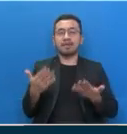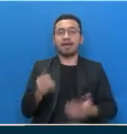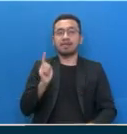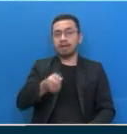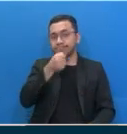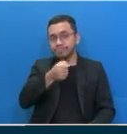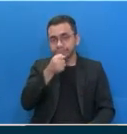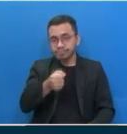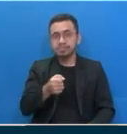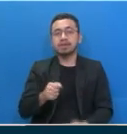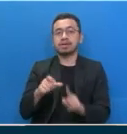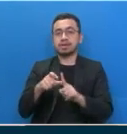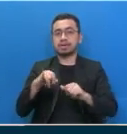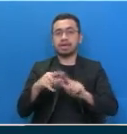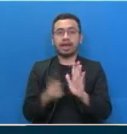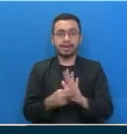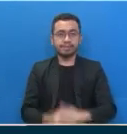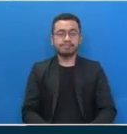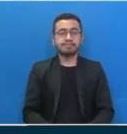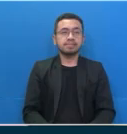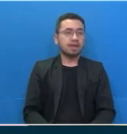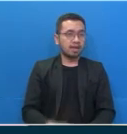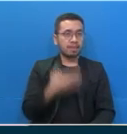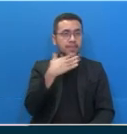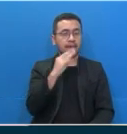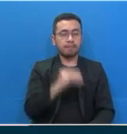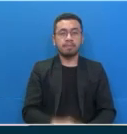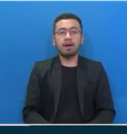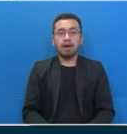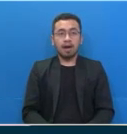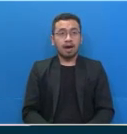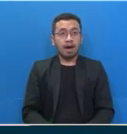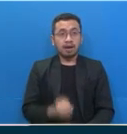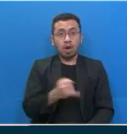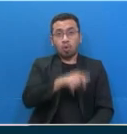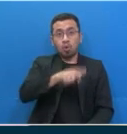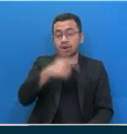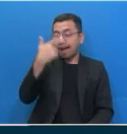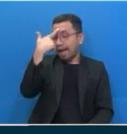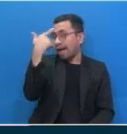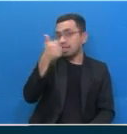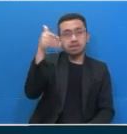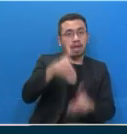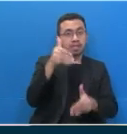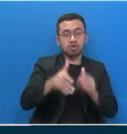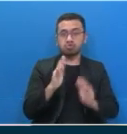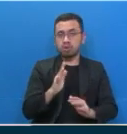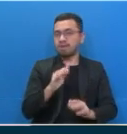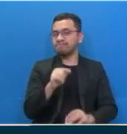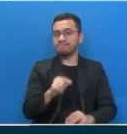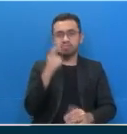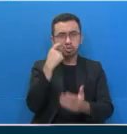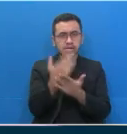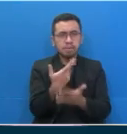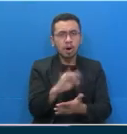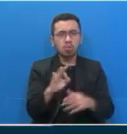Selatan. Selamat malam, Dian. Ada 6 ahli yang dihadirkan di muka sidang. Apa saja temuan fakta baru dalam sidang hari